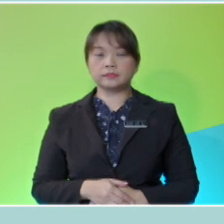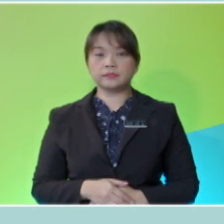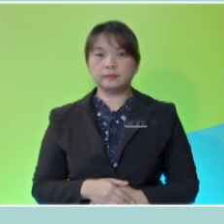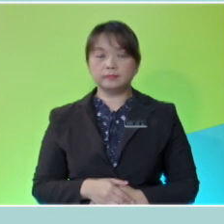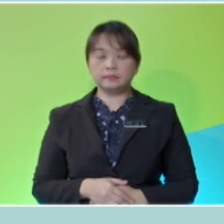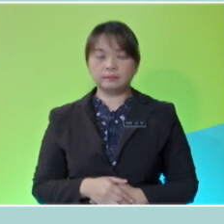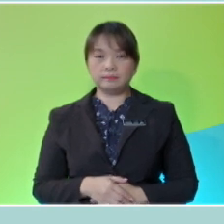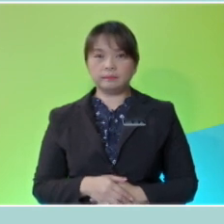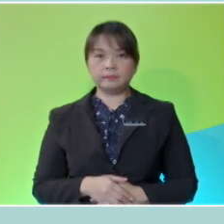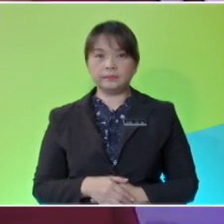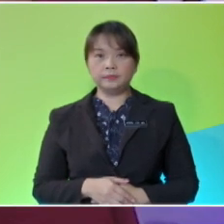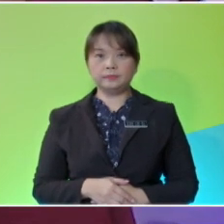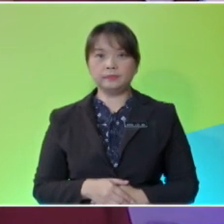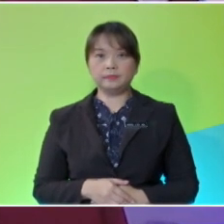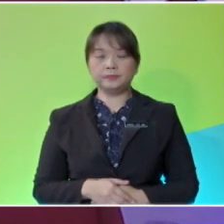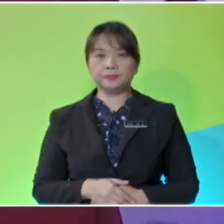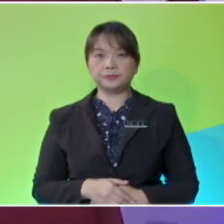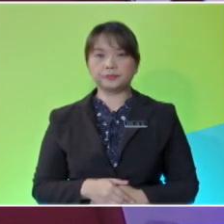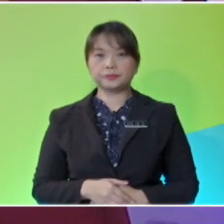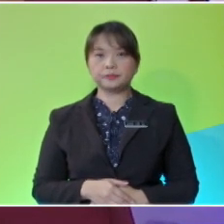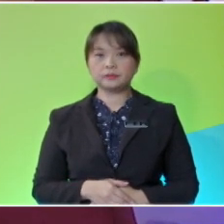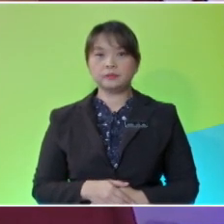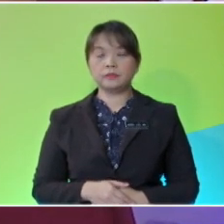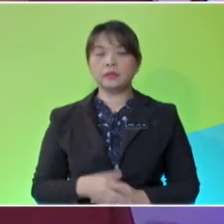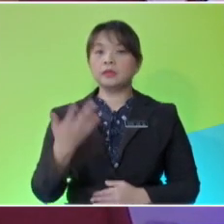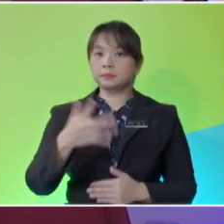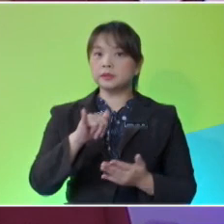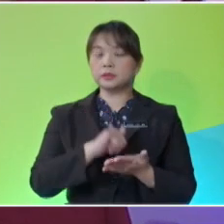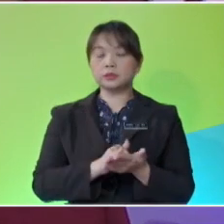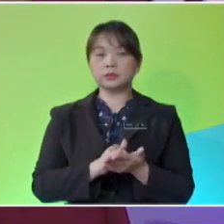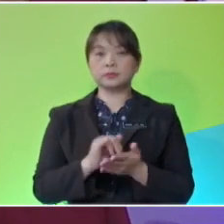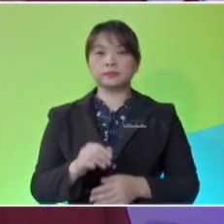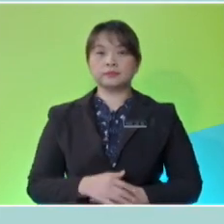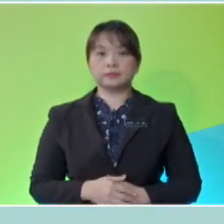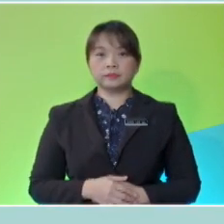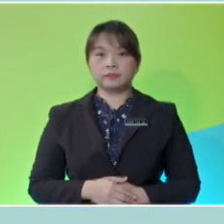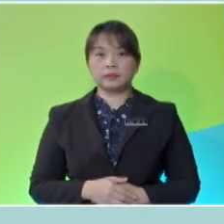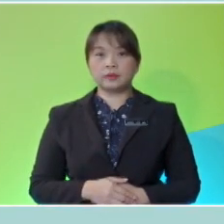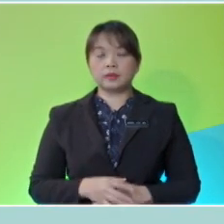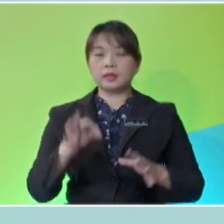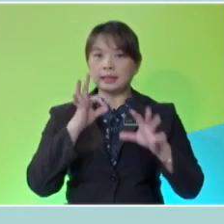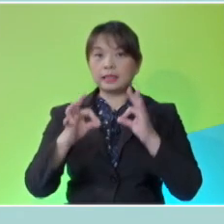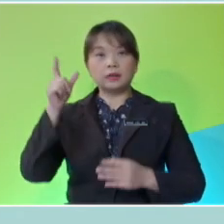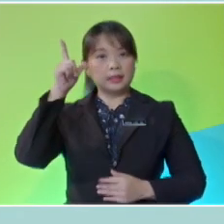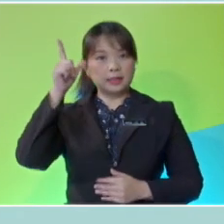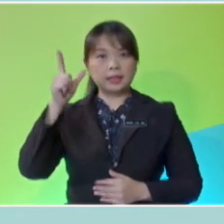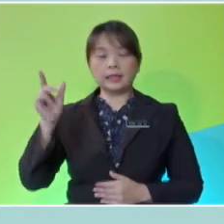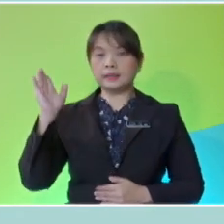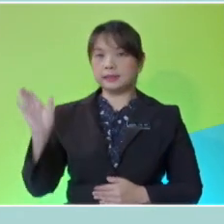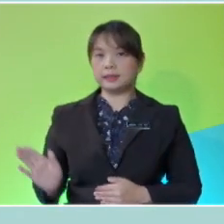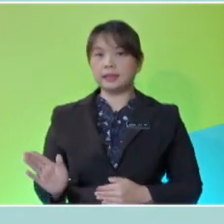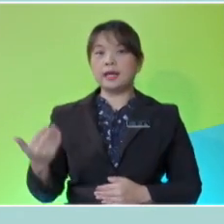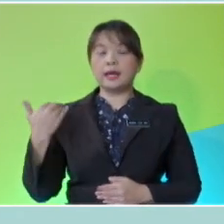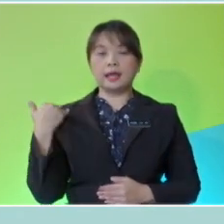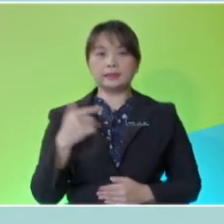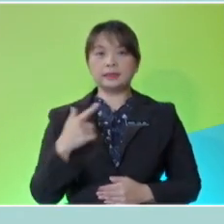pandang darah budaya oke baiklah yang kedua oke sebelum itu kalian dilihat pada peta ini ini adalah contoh